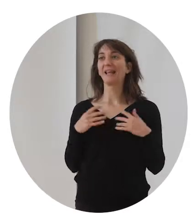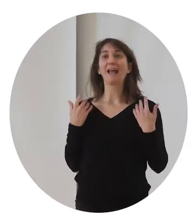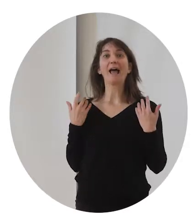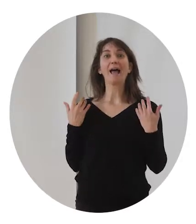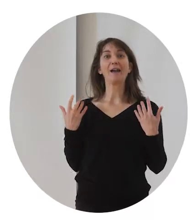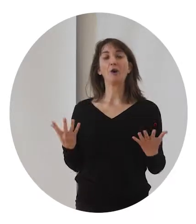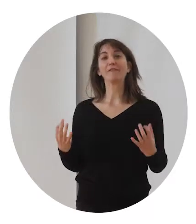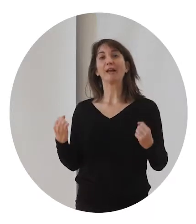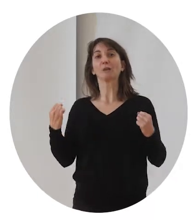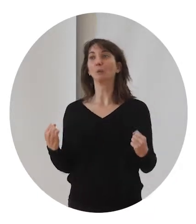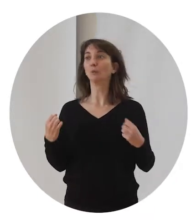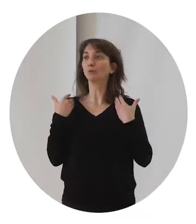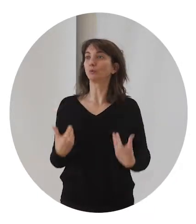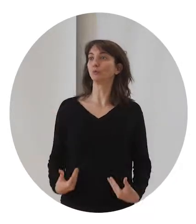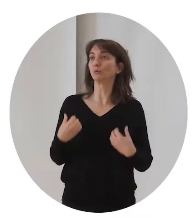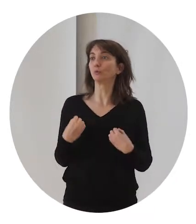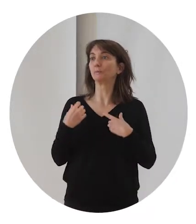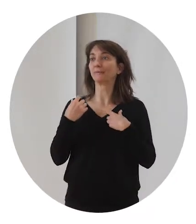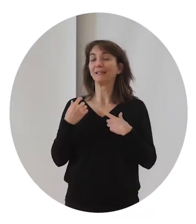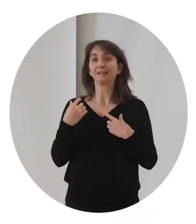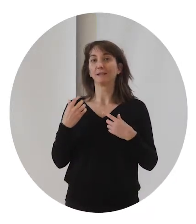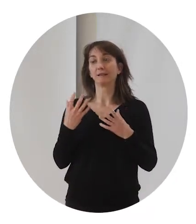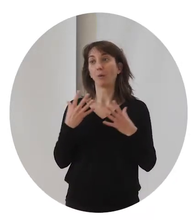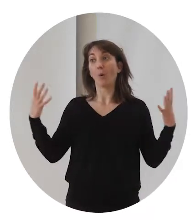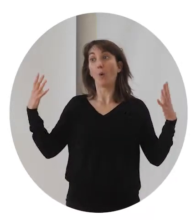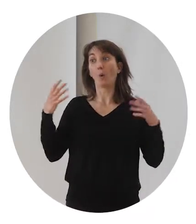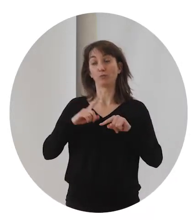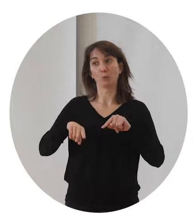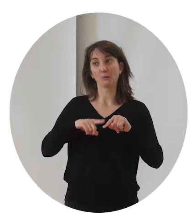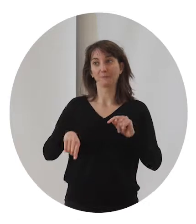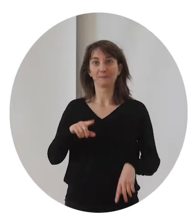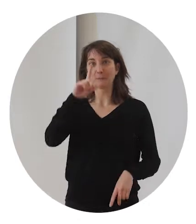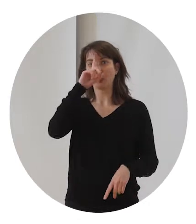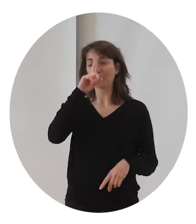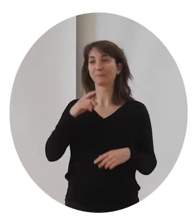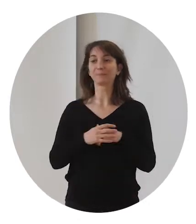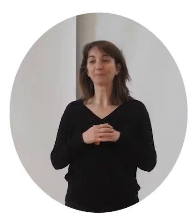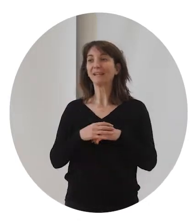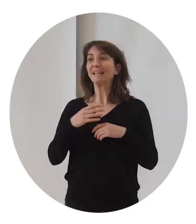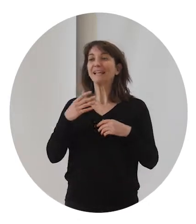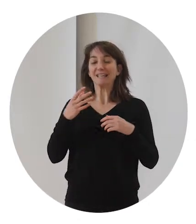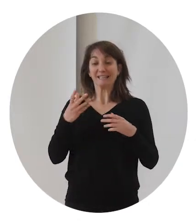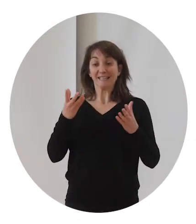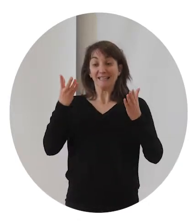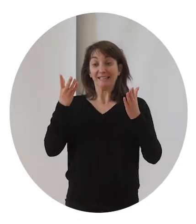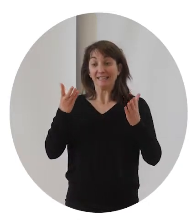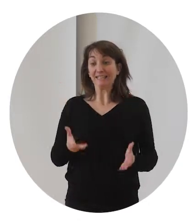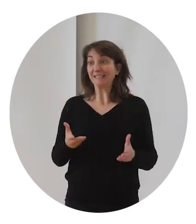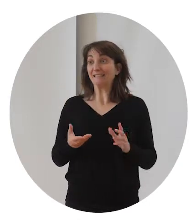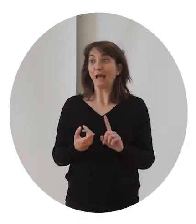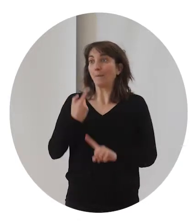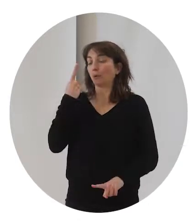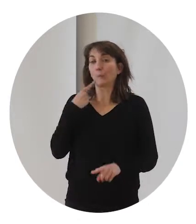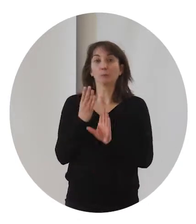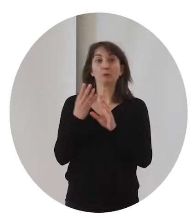Alors, le tonus. Alors, le tonus, c'est un énorme morceau, évidemment, parce que le tonus, c'est quelque chose qui est extrêmement important